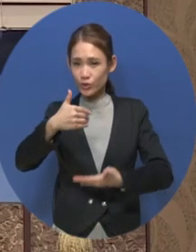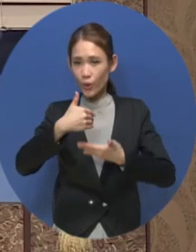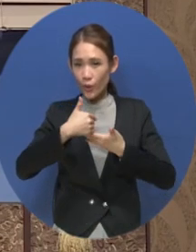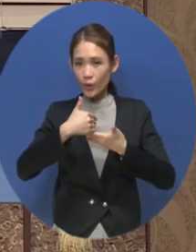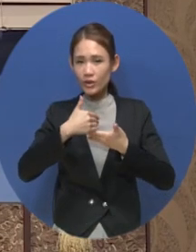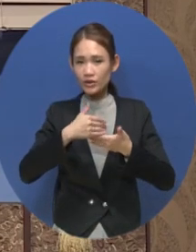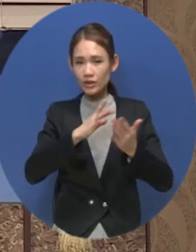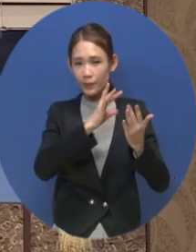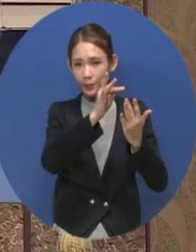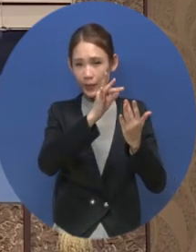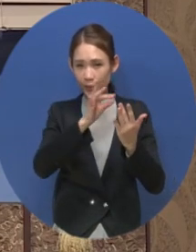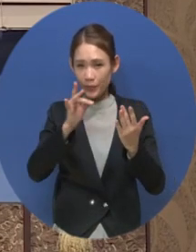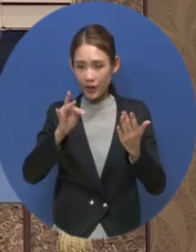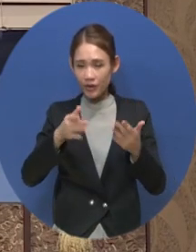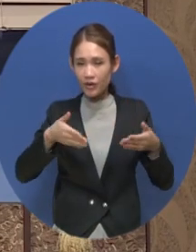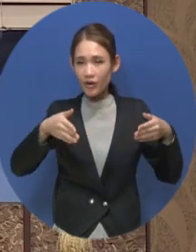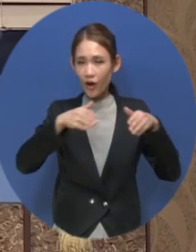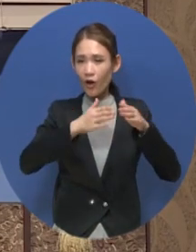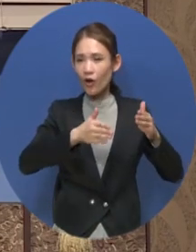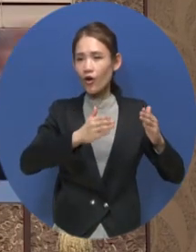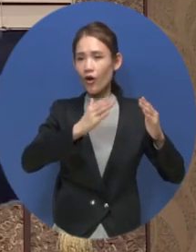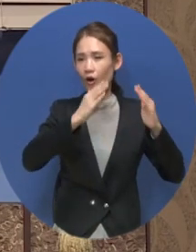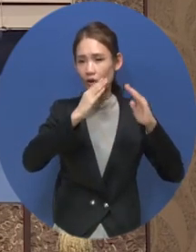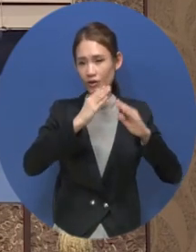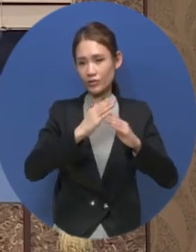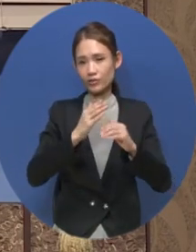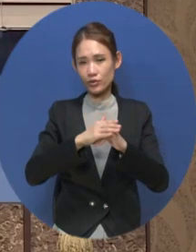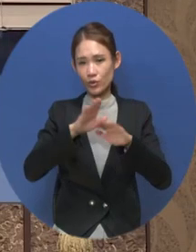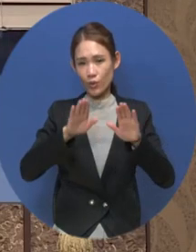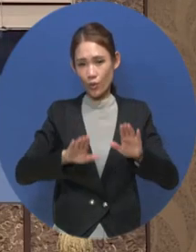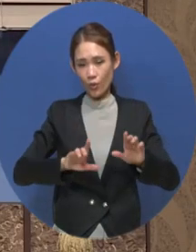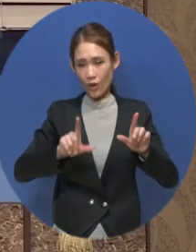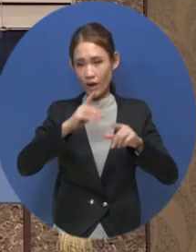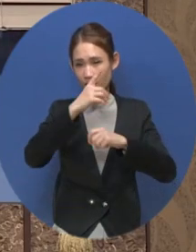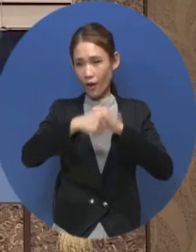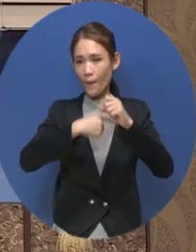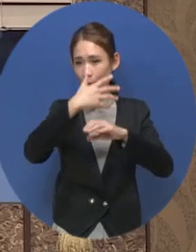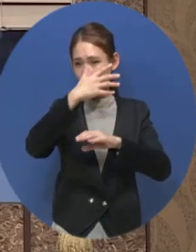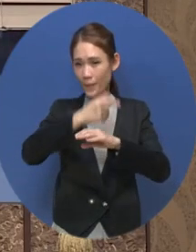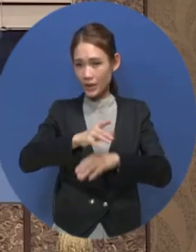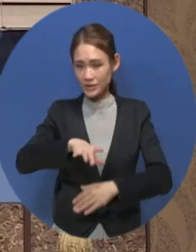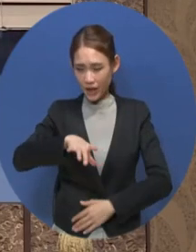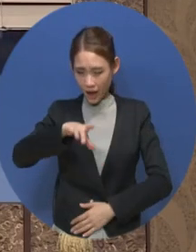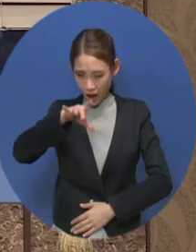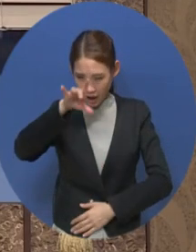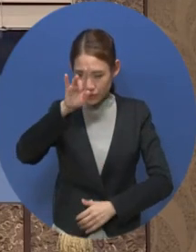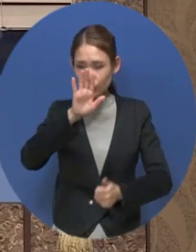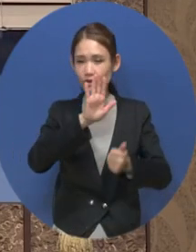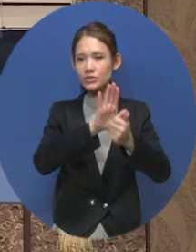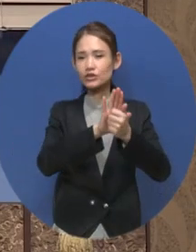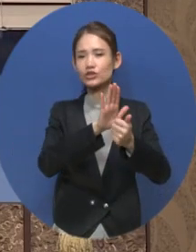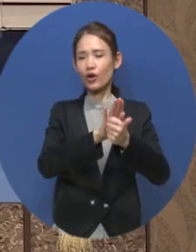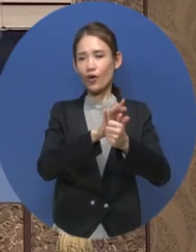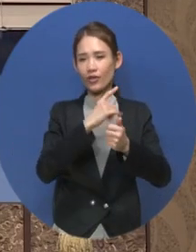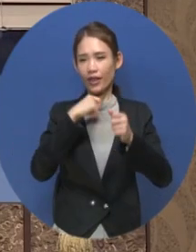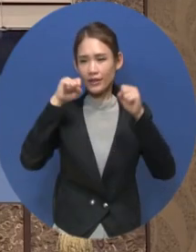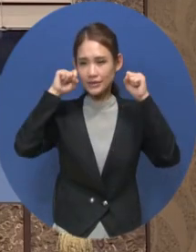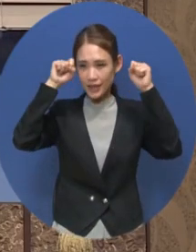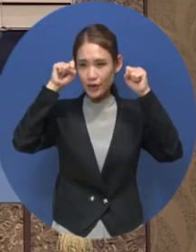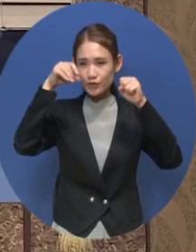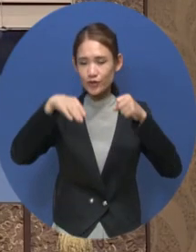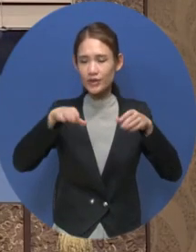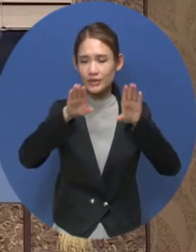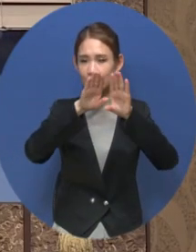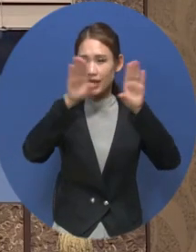저희가 선정해서 지금 건립을 하고 있습니다. 올 연말에 최초로 지원됐던 체육관이 지금 개소를 하고 준비를